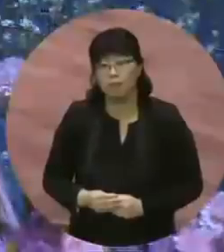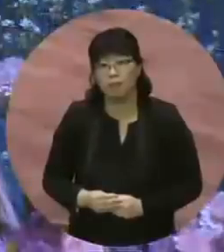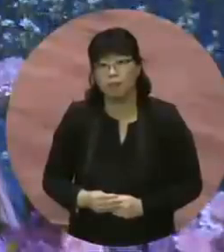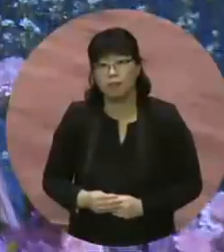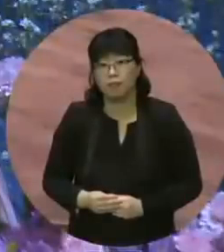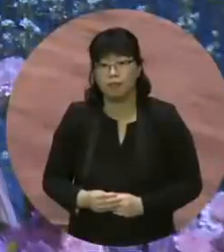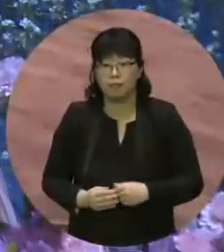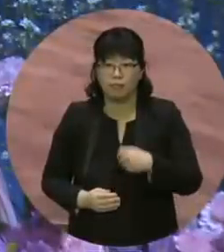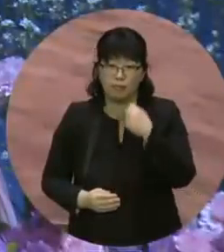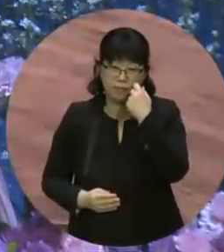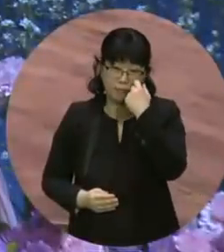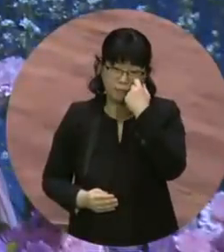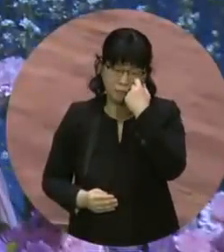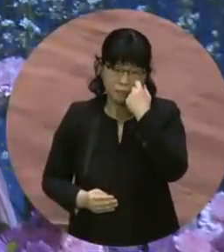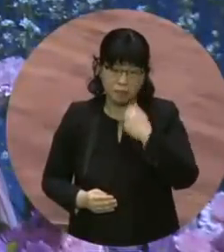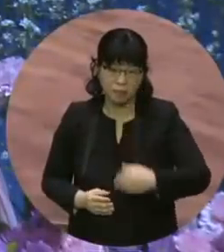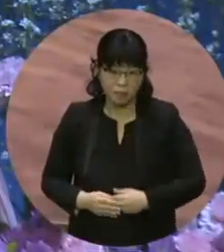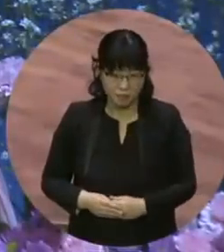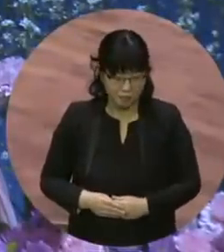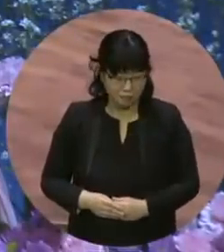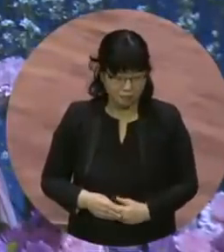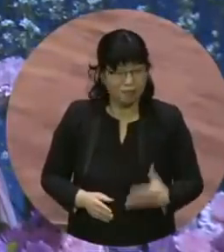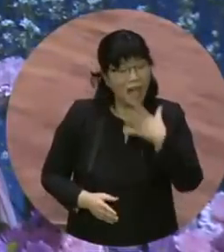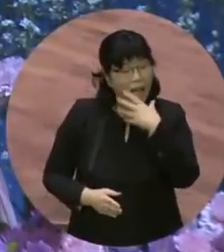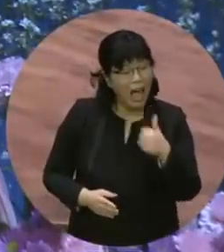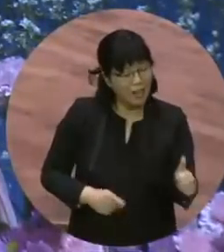하나님께서는 아브라함의 이 체질을 잘 아시고